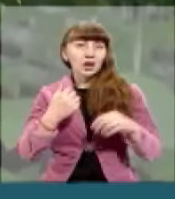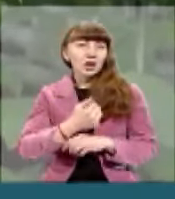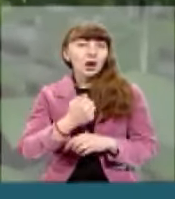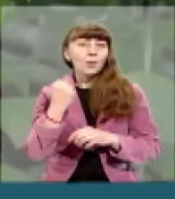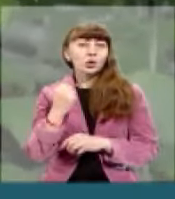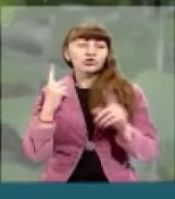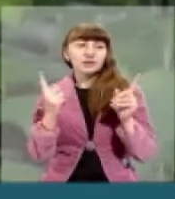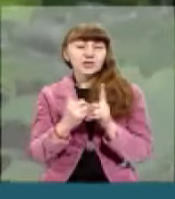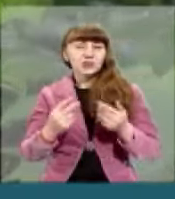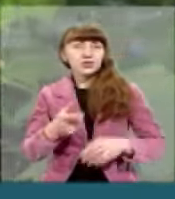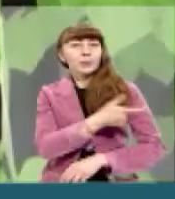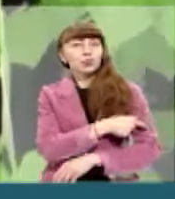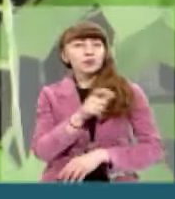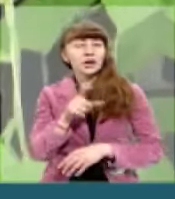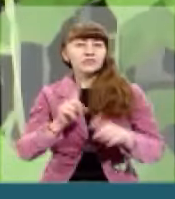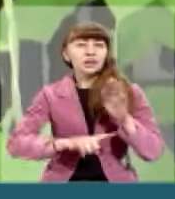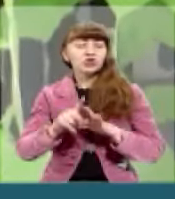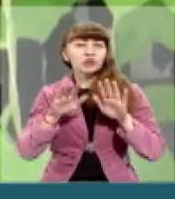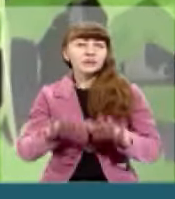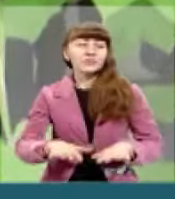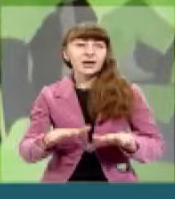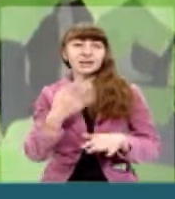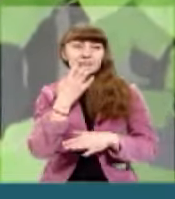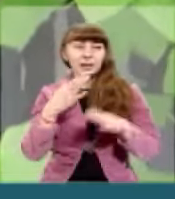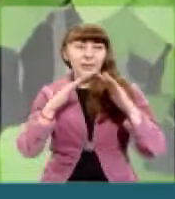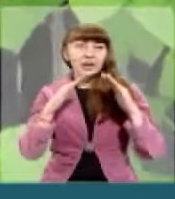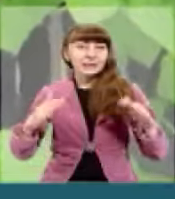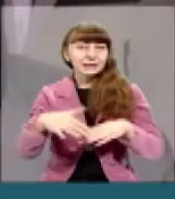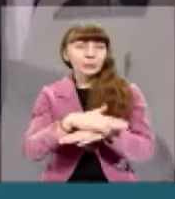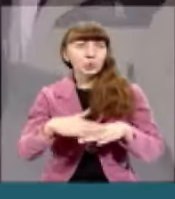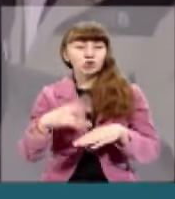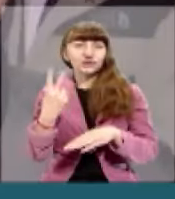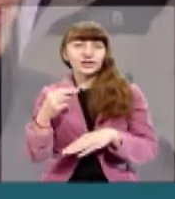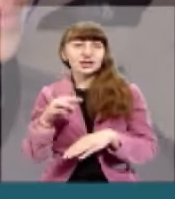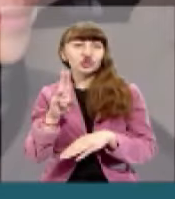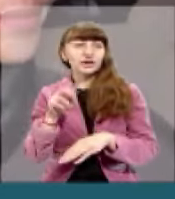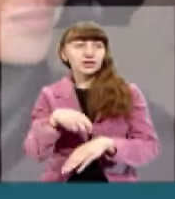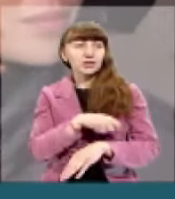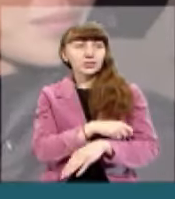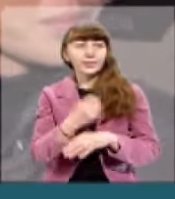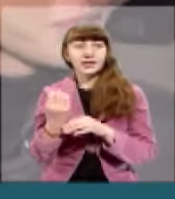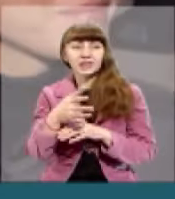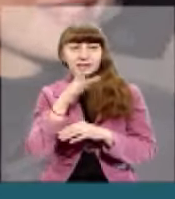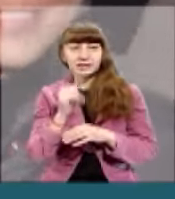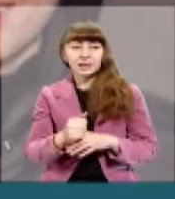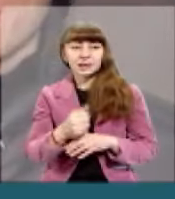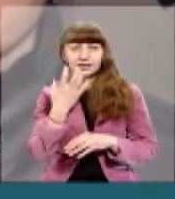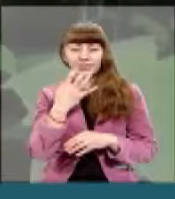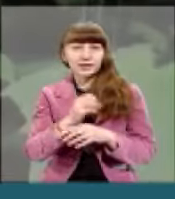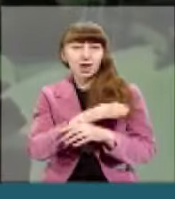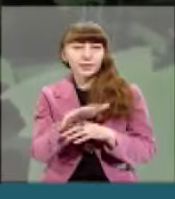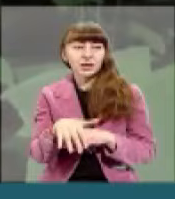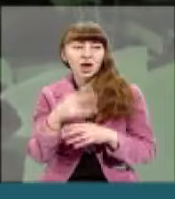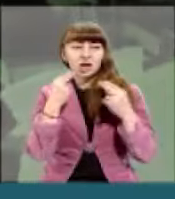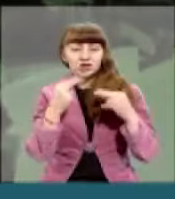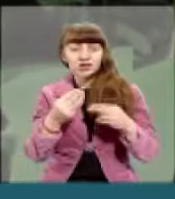Рабочий визит депутатов Мажилиса начался с местной теплицы. Ее площадь более 2000 квадратных метров. Вот уже 15 лет теплица